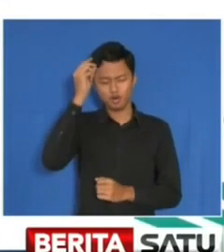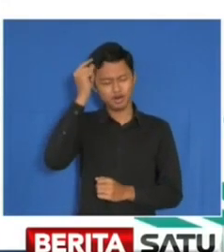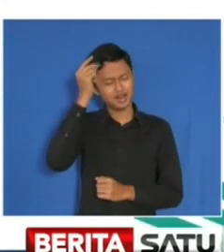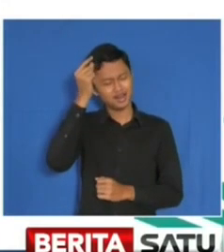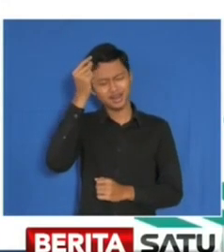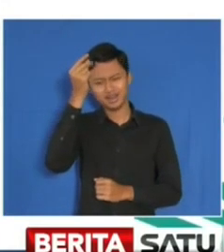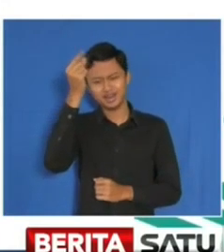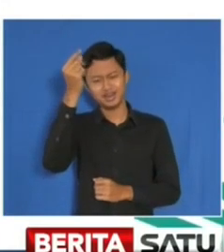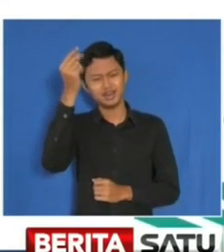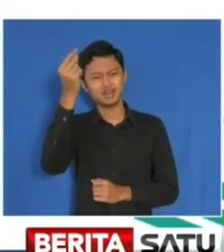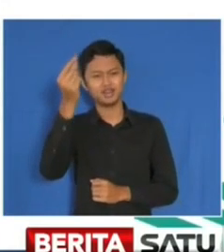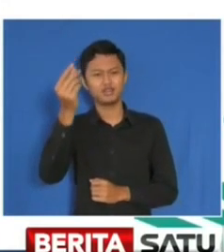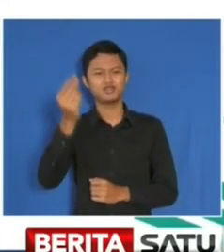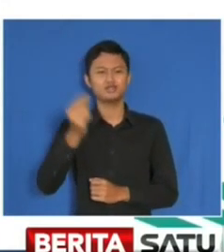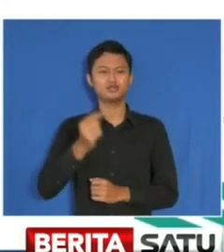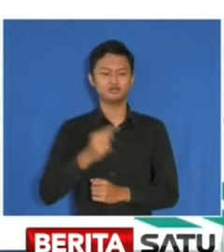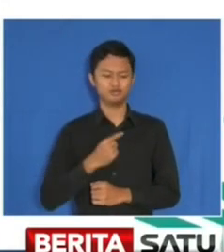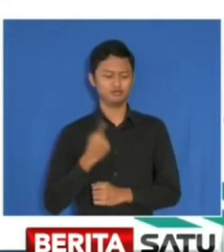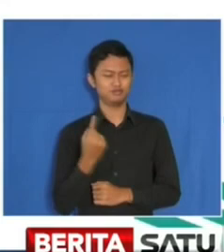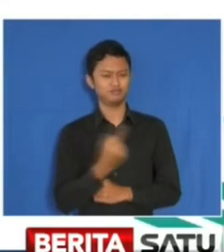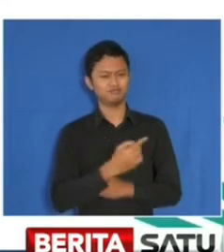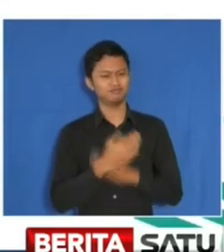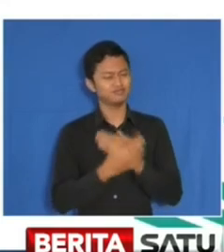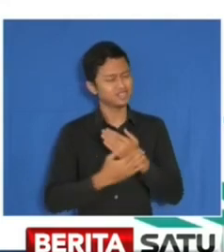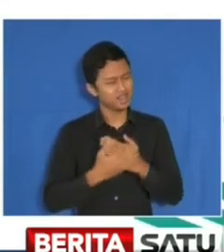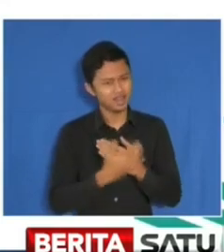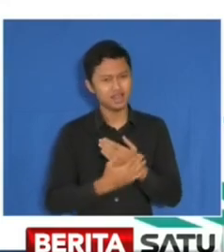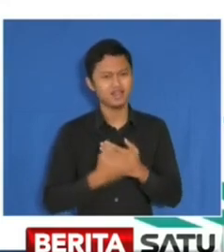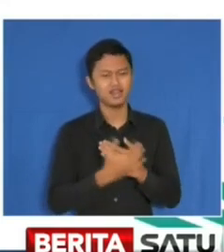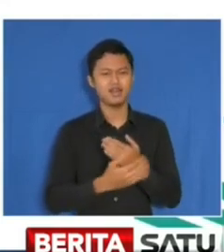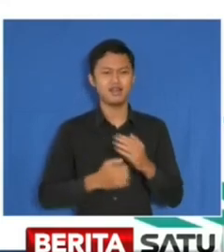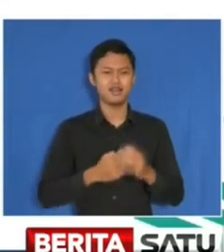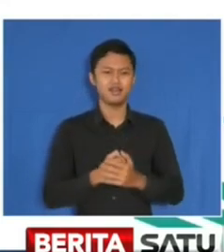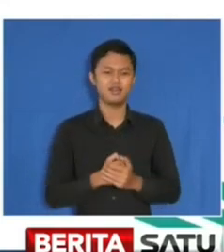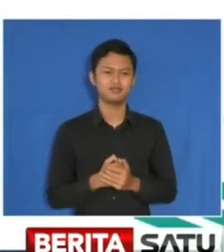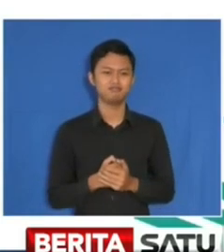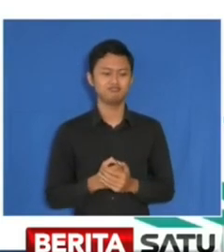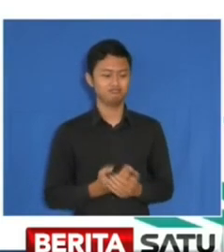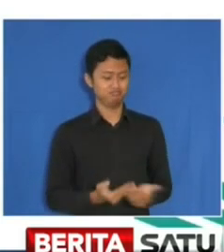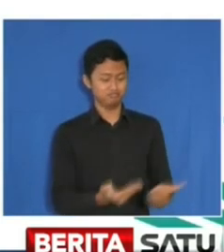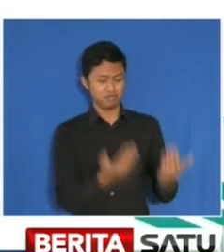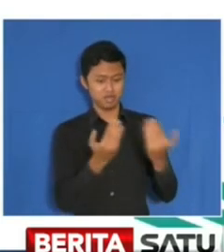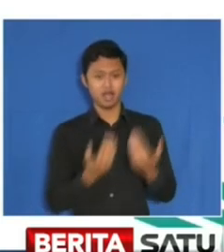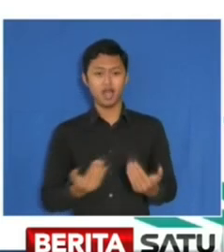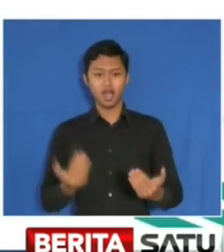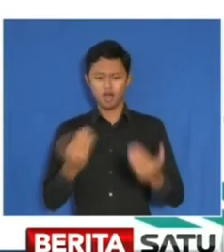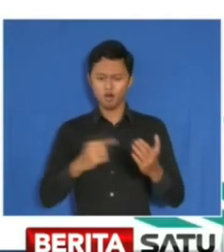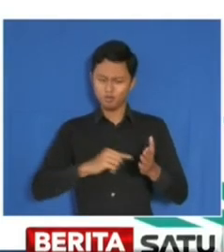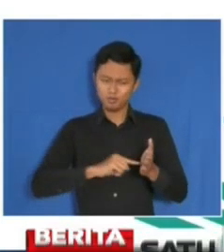merindukan kasih sayang kita. Mari